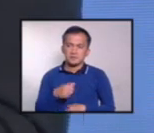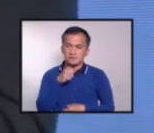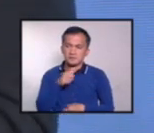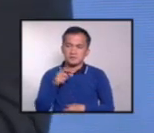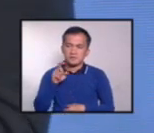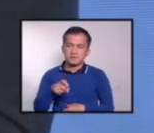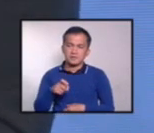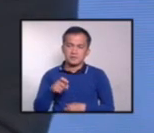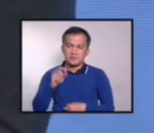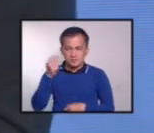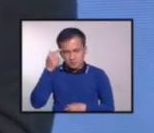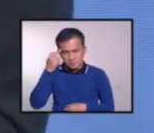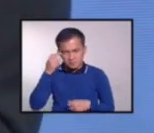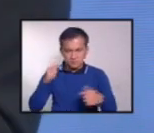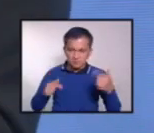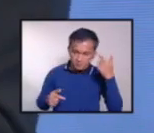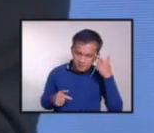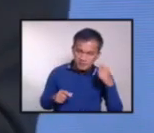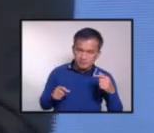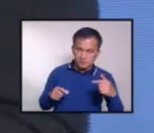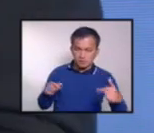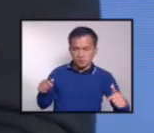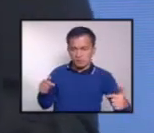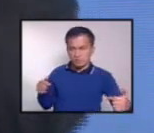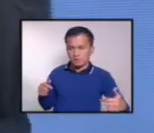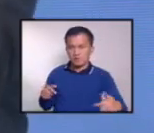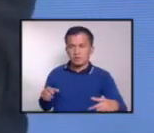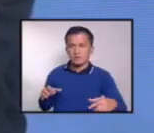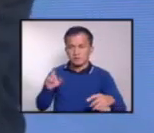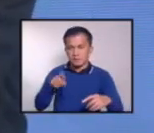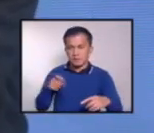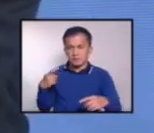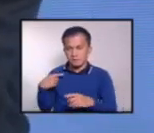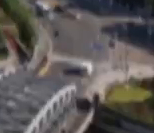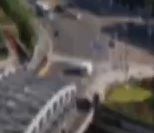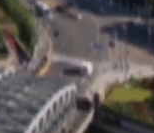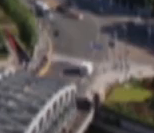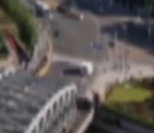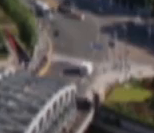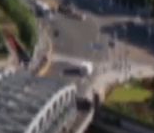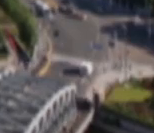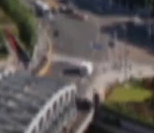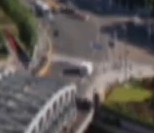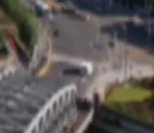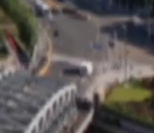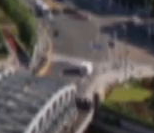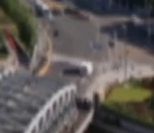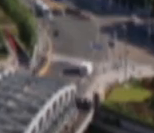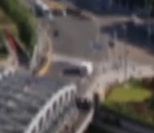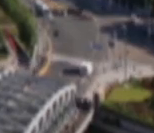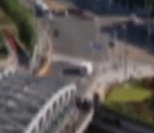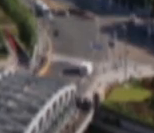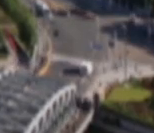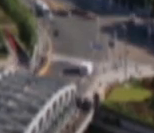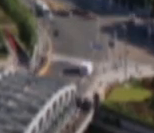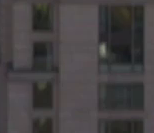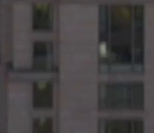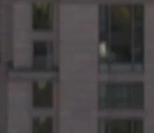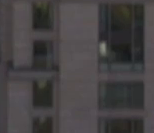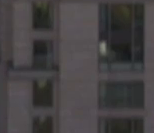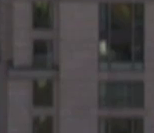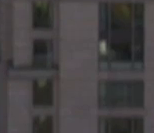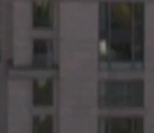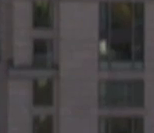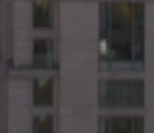na government to government. Ang dapat dyan, may mga korporasyon yung China na pumunta dito at kilalanin nila yung